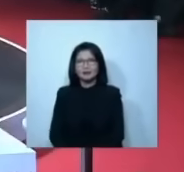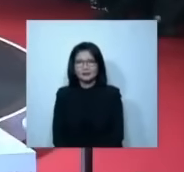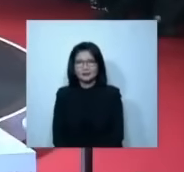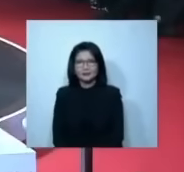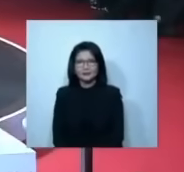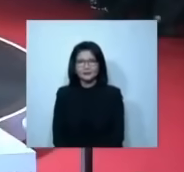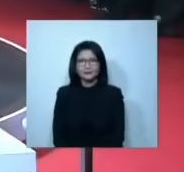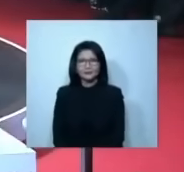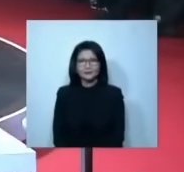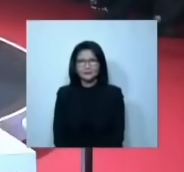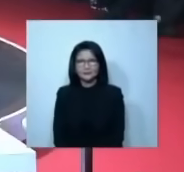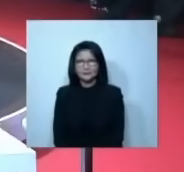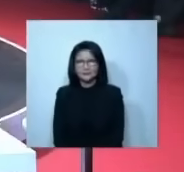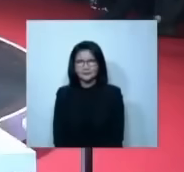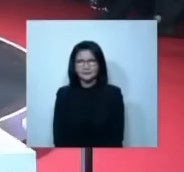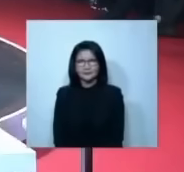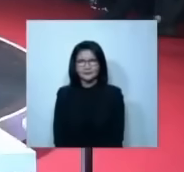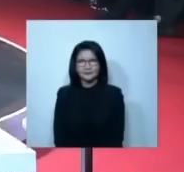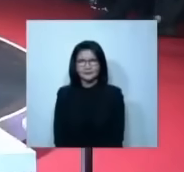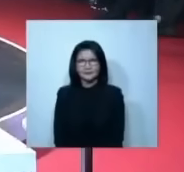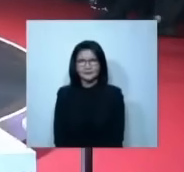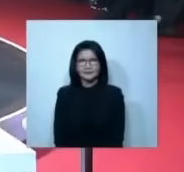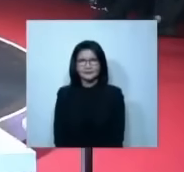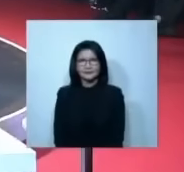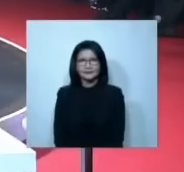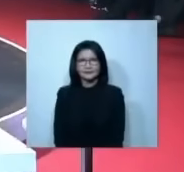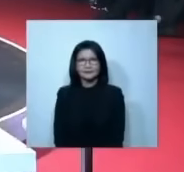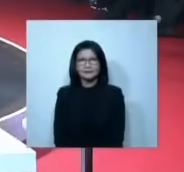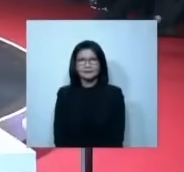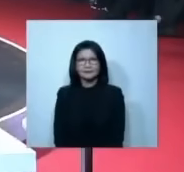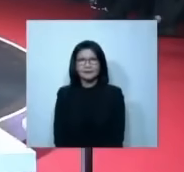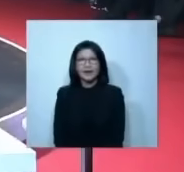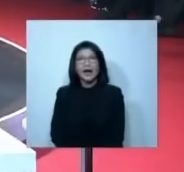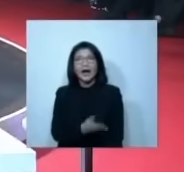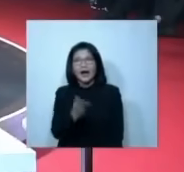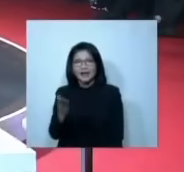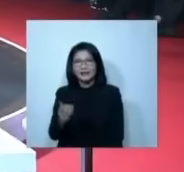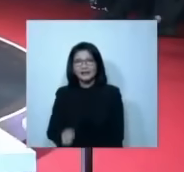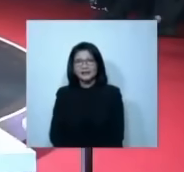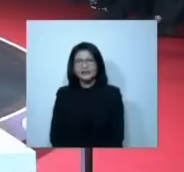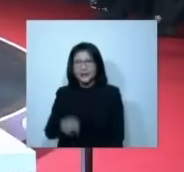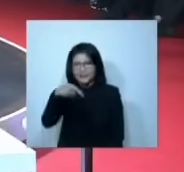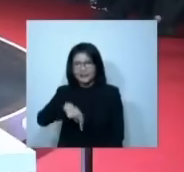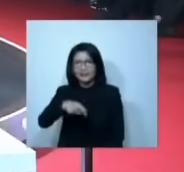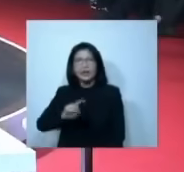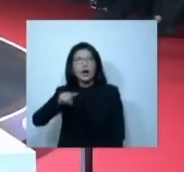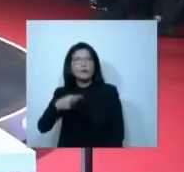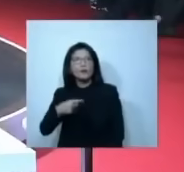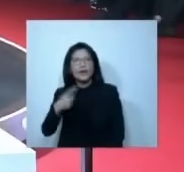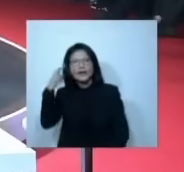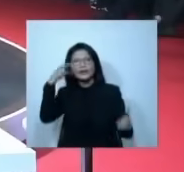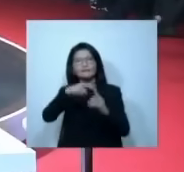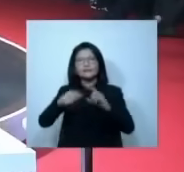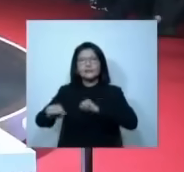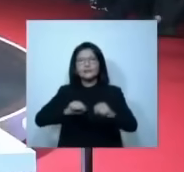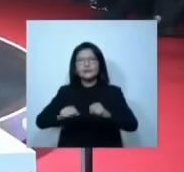dewasa ketegasan itu memang harus menjadi garis besar ya ya Iya karena apa Sekali lagi inti perdebatan